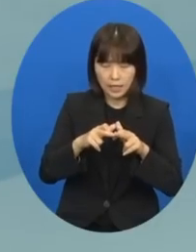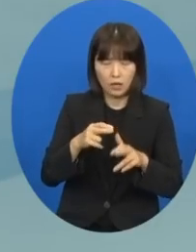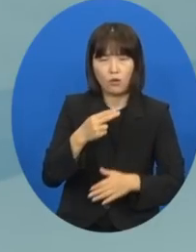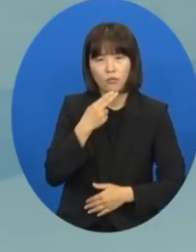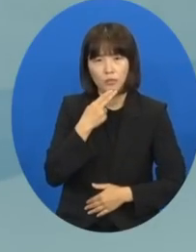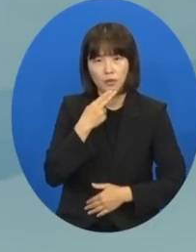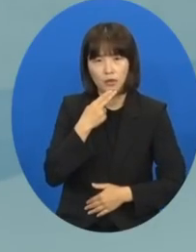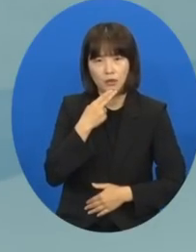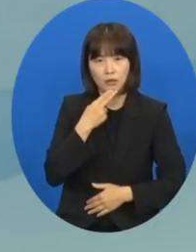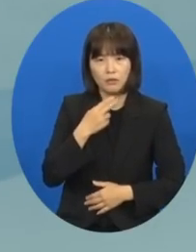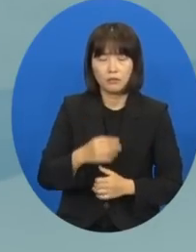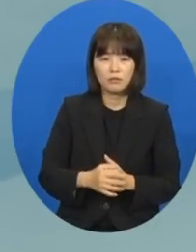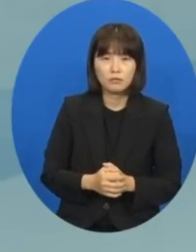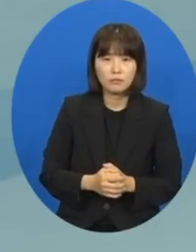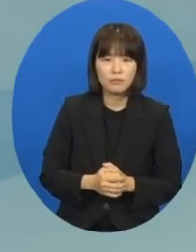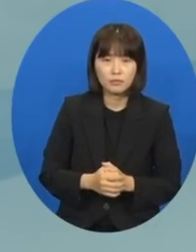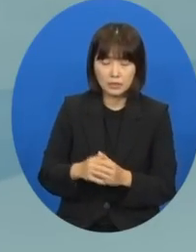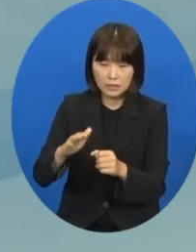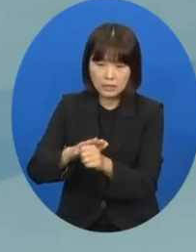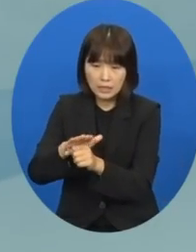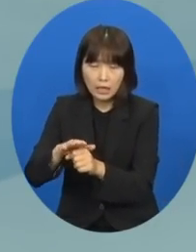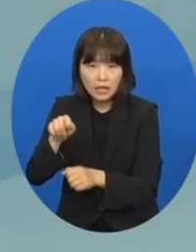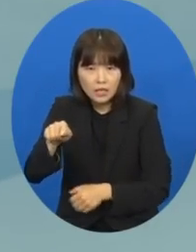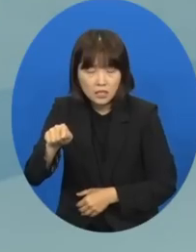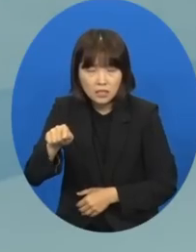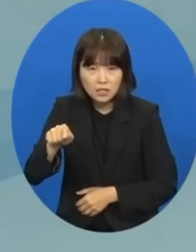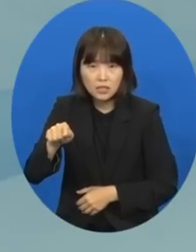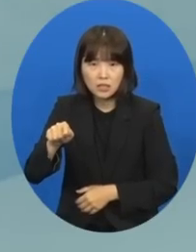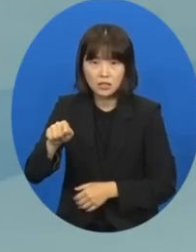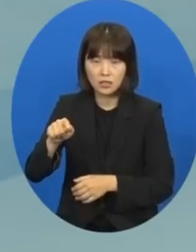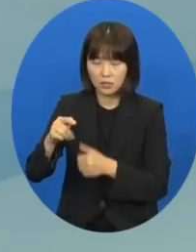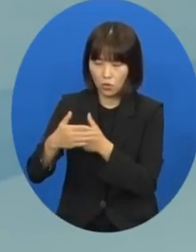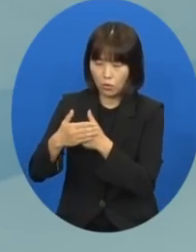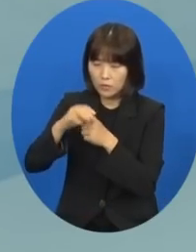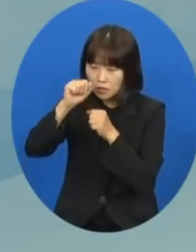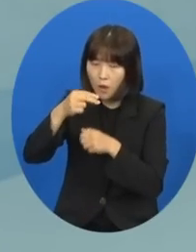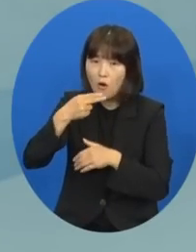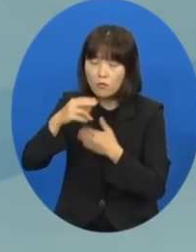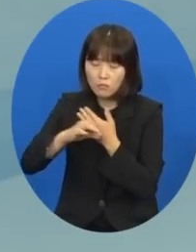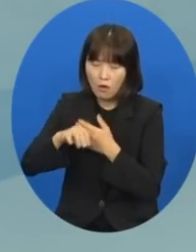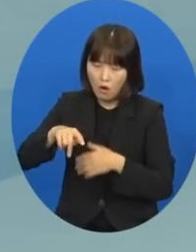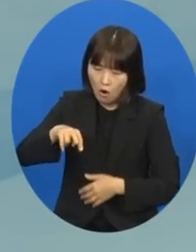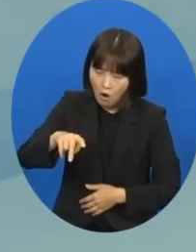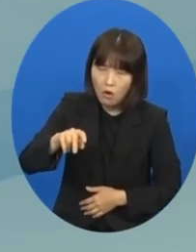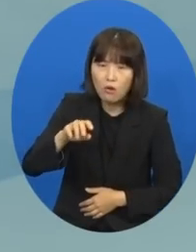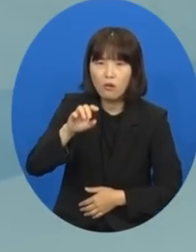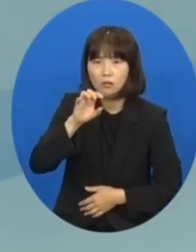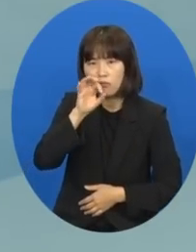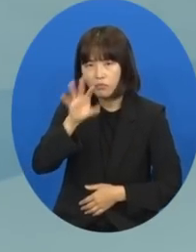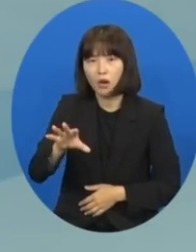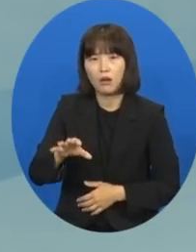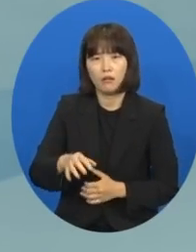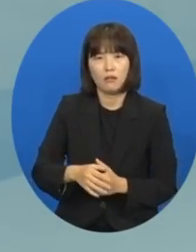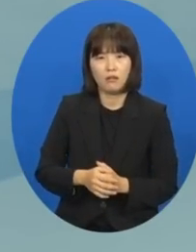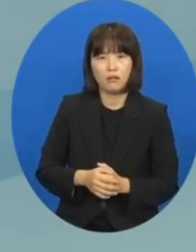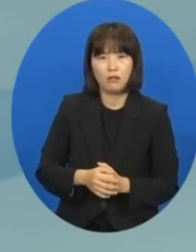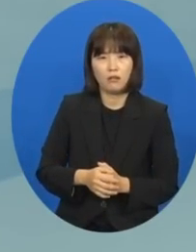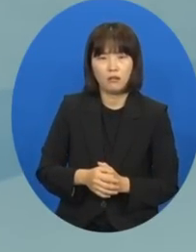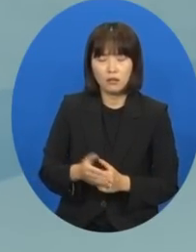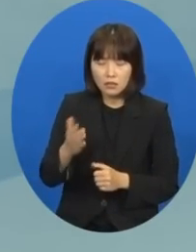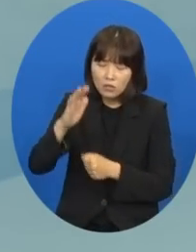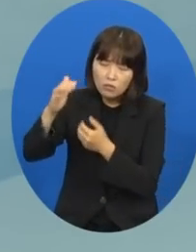사랑이도 마찬가지예요. 보조신발 없으면 걷지 못하는 그런 아이입니다. 근데 그 아이를 안아도 이 아이는 정상적인